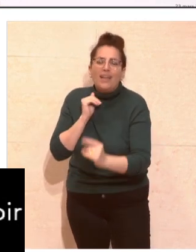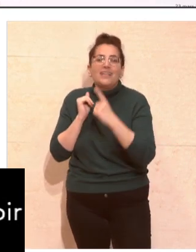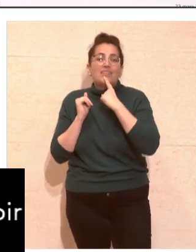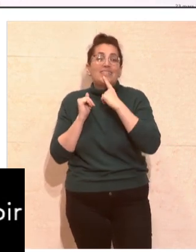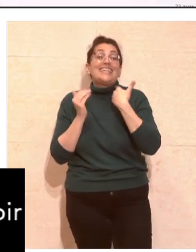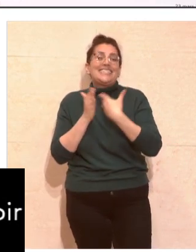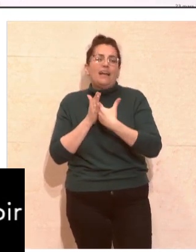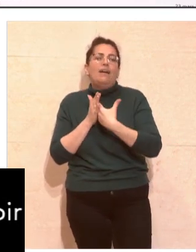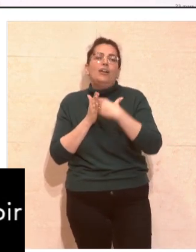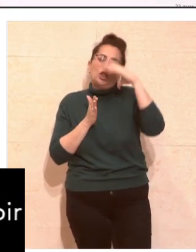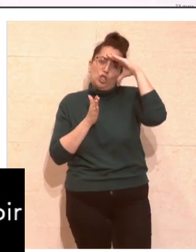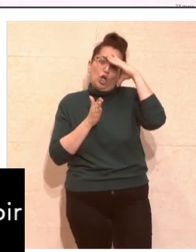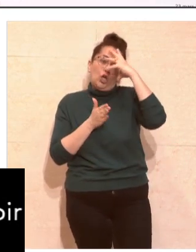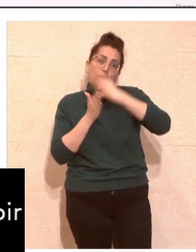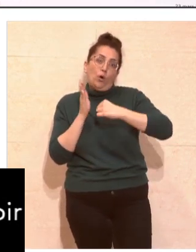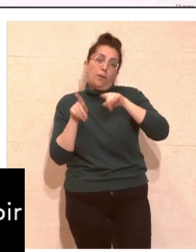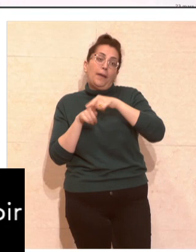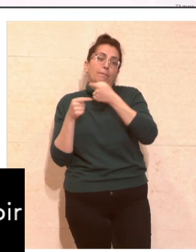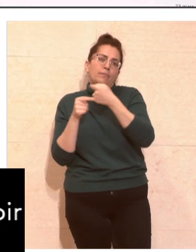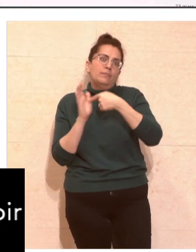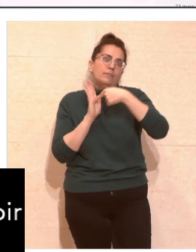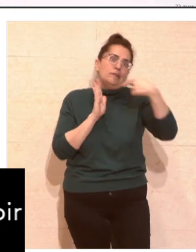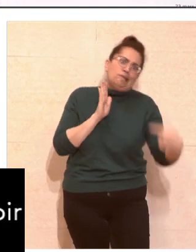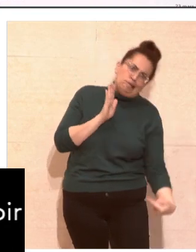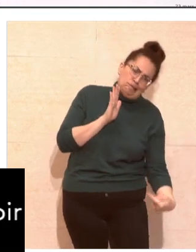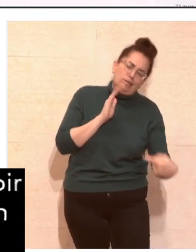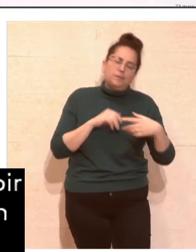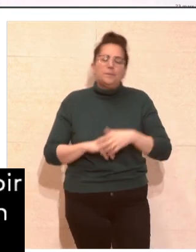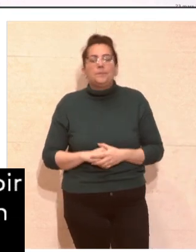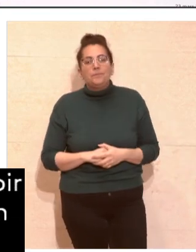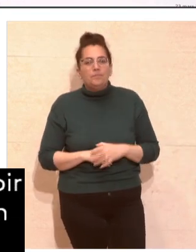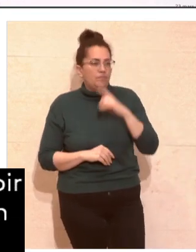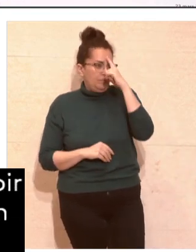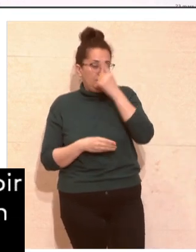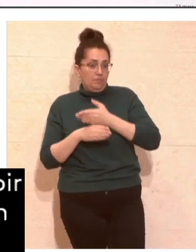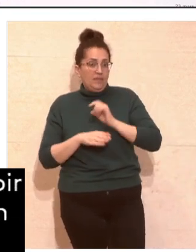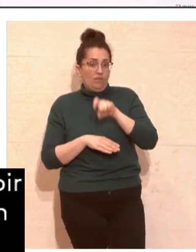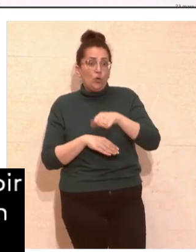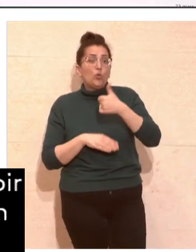de la privation de sommeil. Donc ça, c'est vraiment important d'avoir ça en tête. Ce n'est pas juste une nuit blanche qui va dégrader les